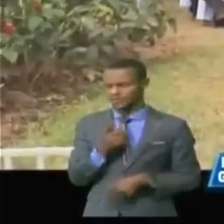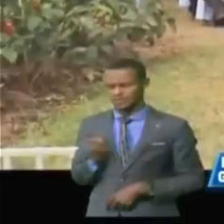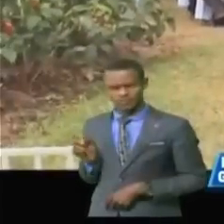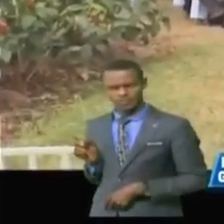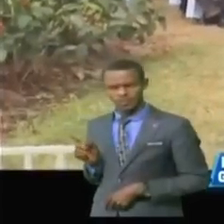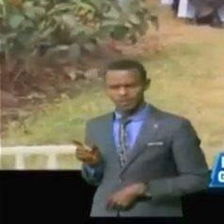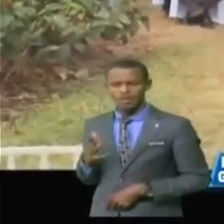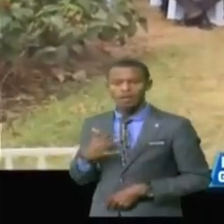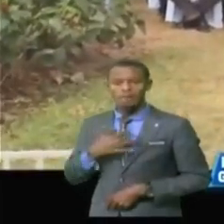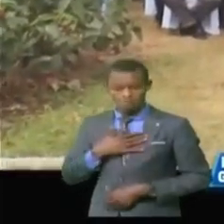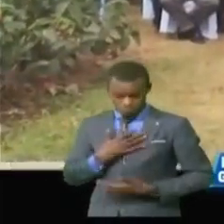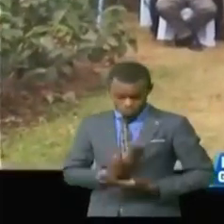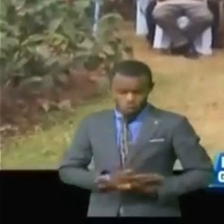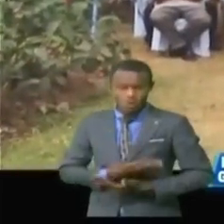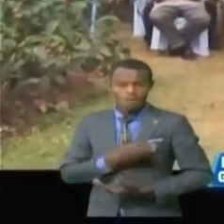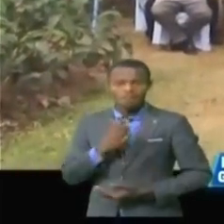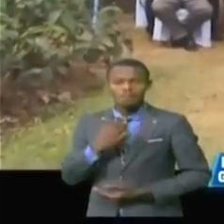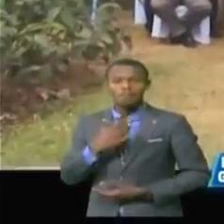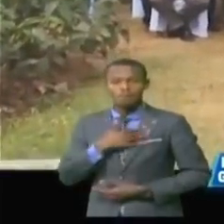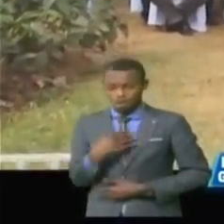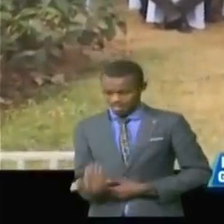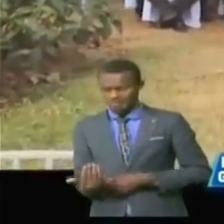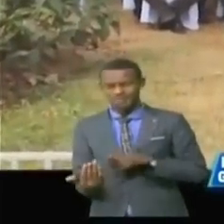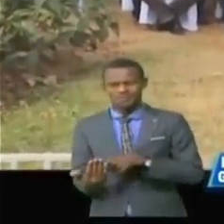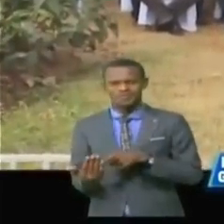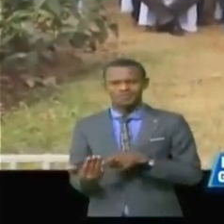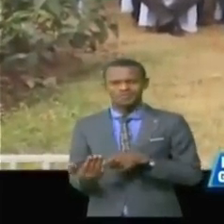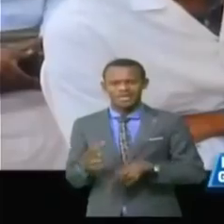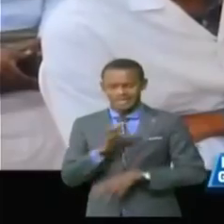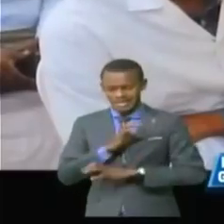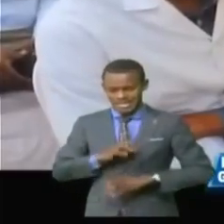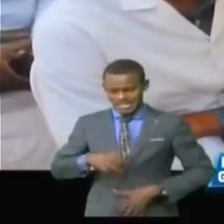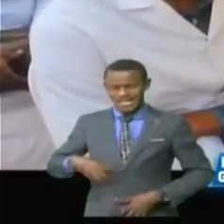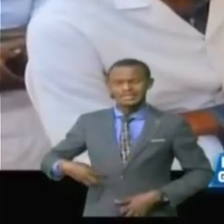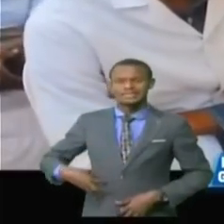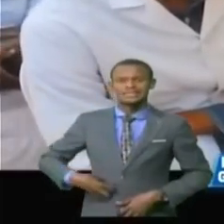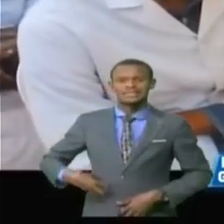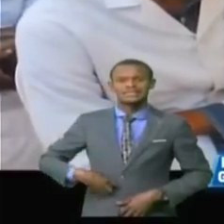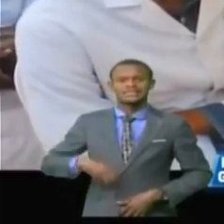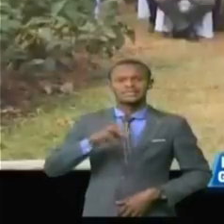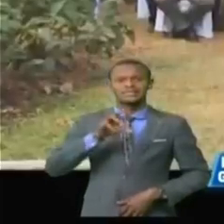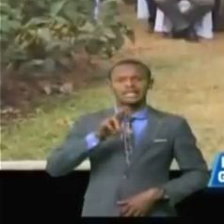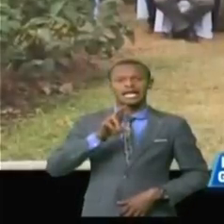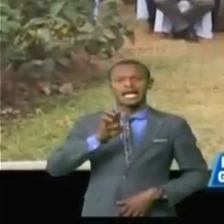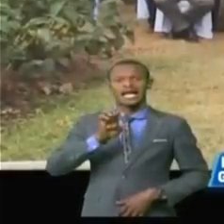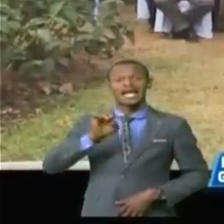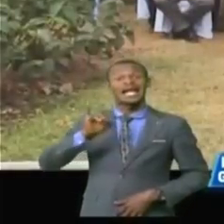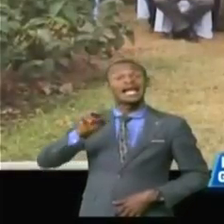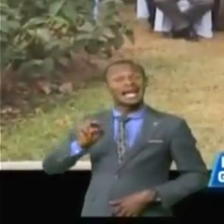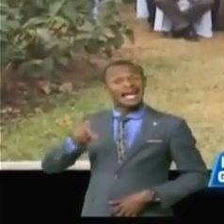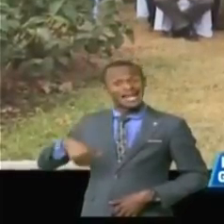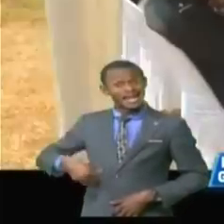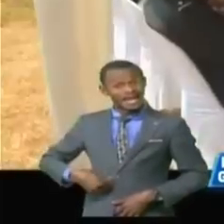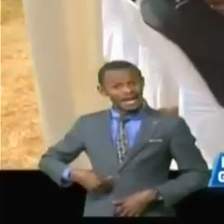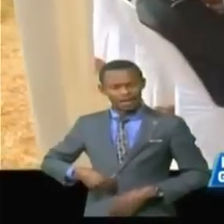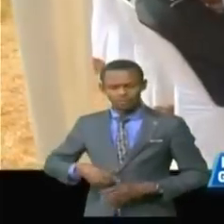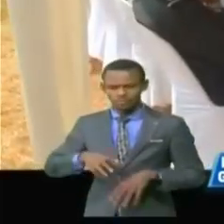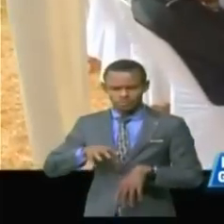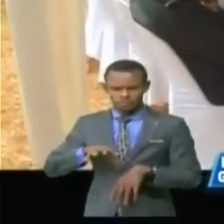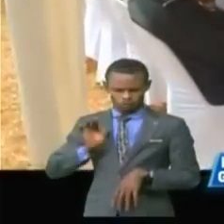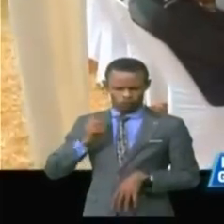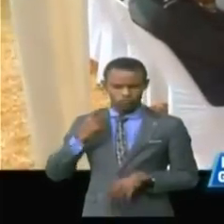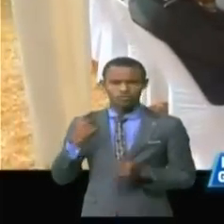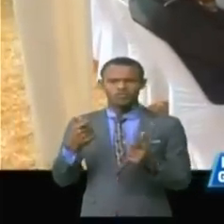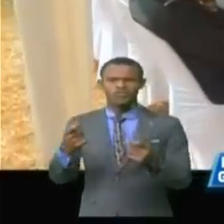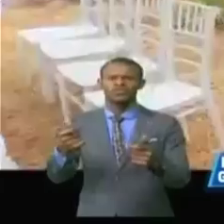Elle souffrait du cancer de rein. Elle a été opérée et guérie aujourd'hui. Vraiment, ça bien, merci. Cette